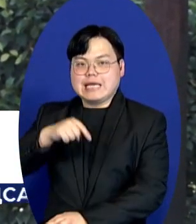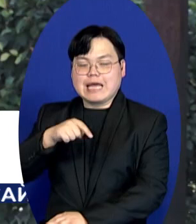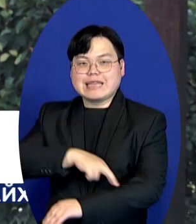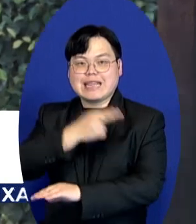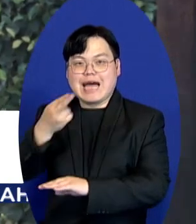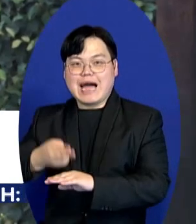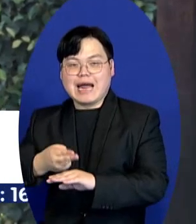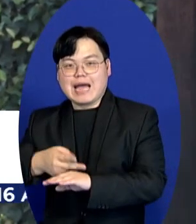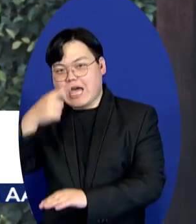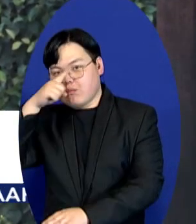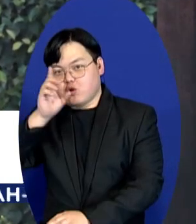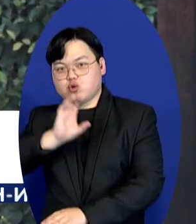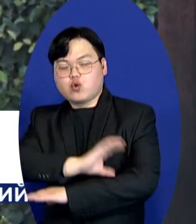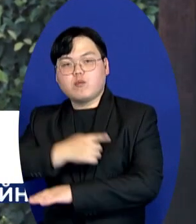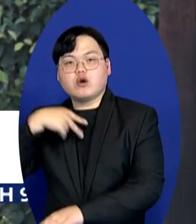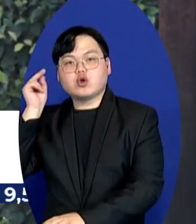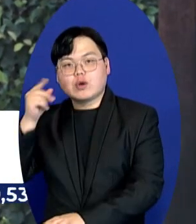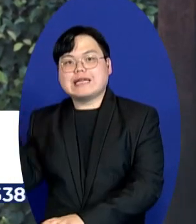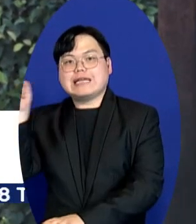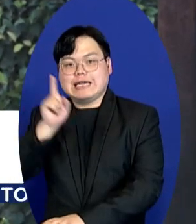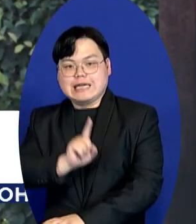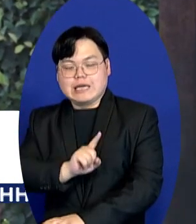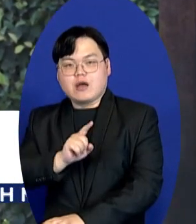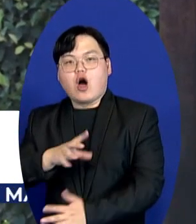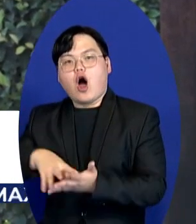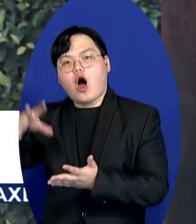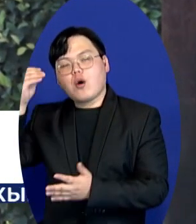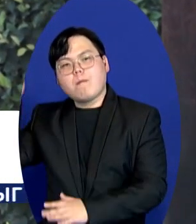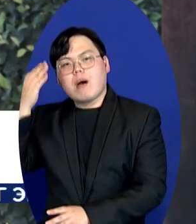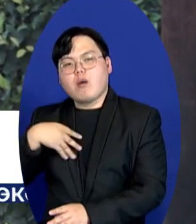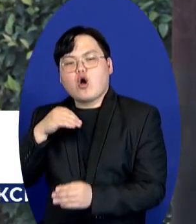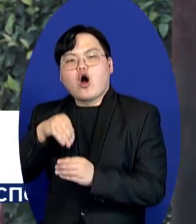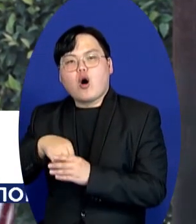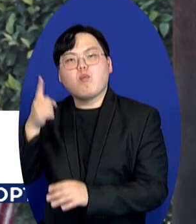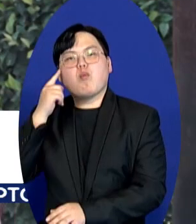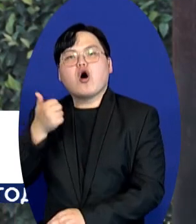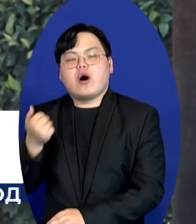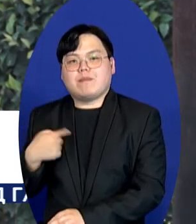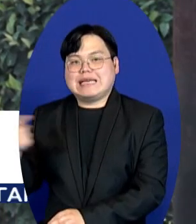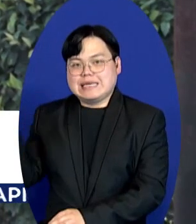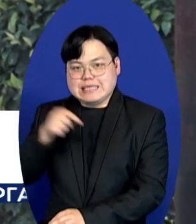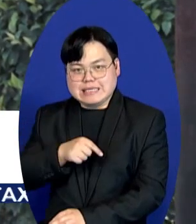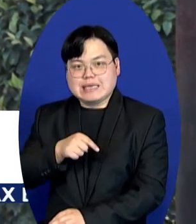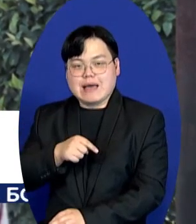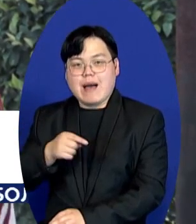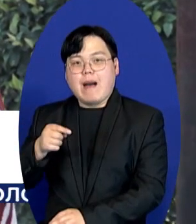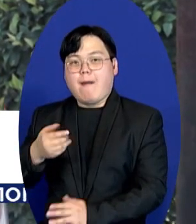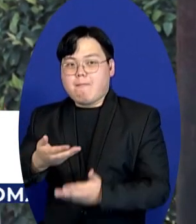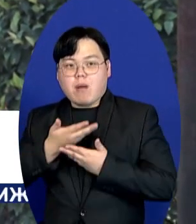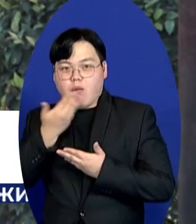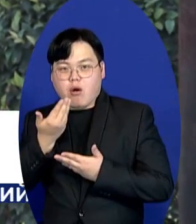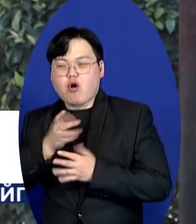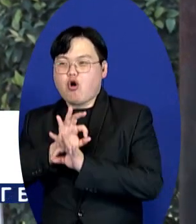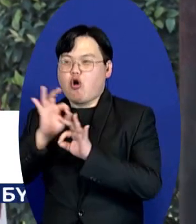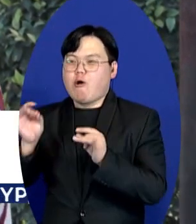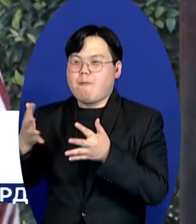суралцахаар ирсэн. Энд дээд одоо оюутны байранд л байрлна гэж бодож ирсэн дээ. хэрвээ багч чадгүй бол одоо байр түрээслэх